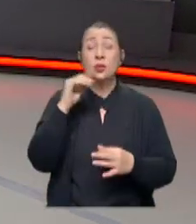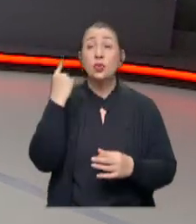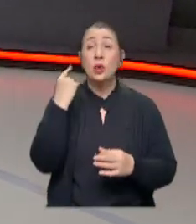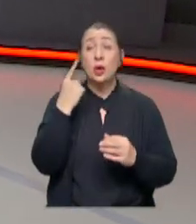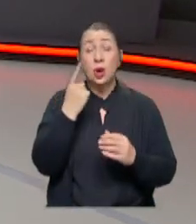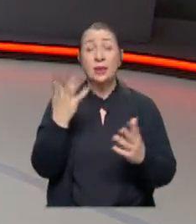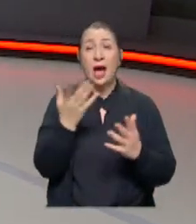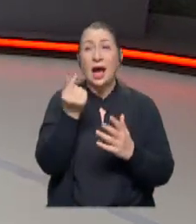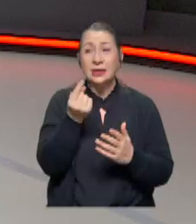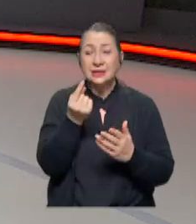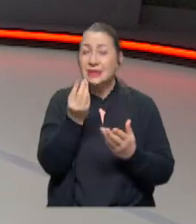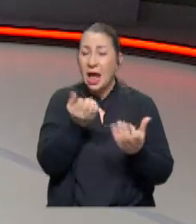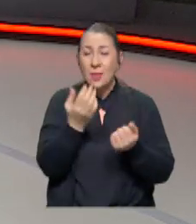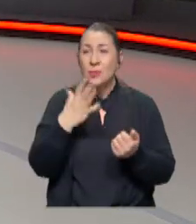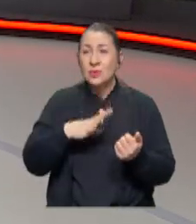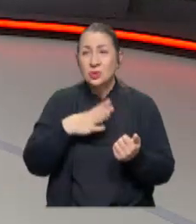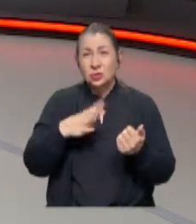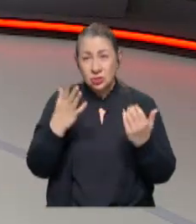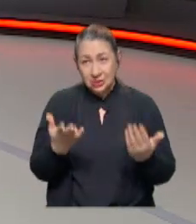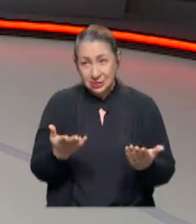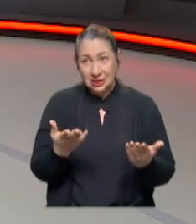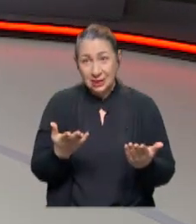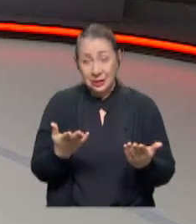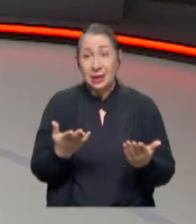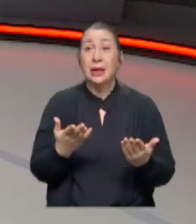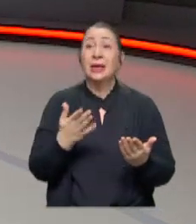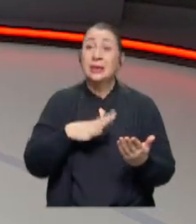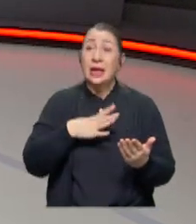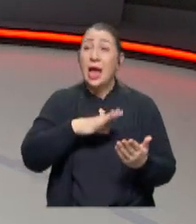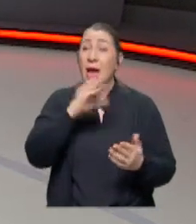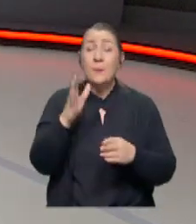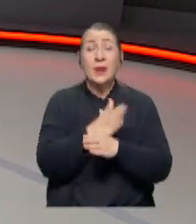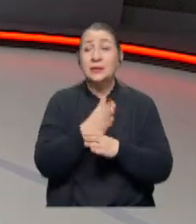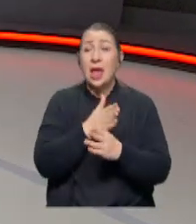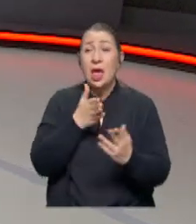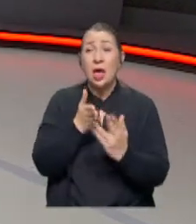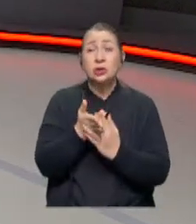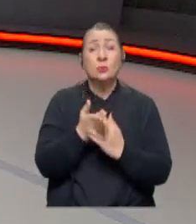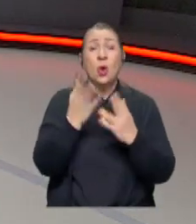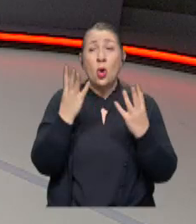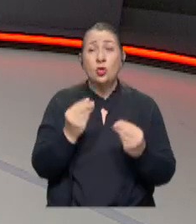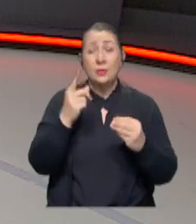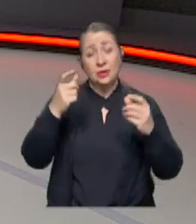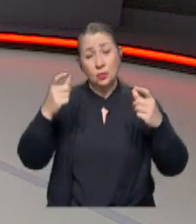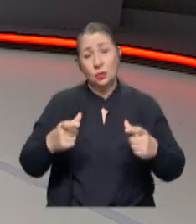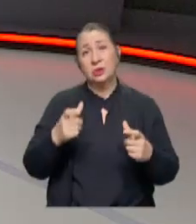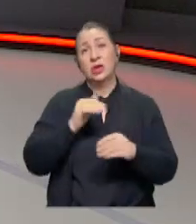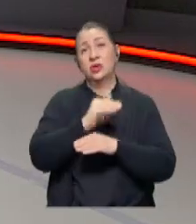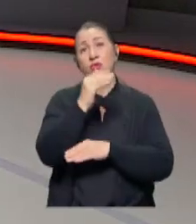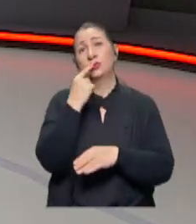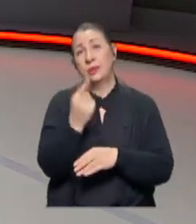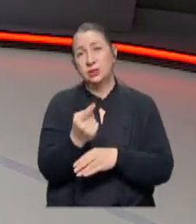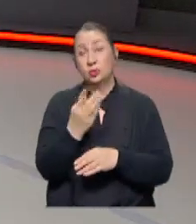insanlar düne göre daha az miktarda alabiliyor olsa da istedikleri her ürüne erişimin olduğu bir ülkede yaşıyoruz